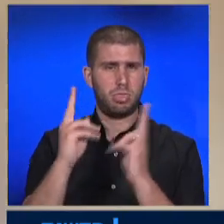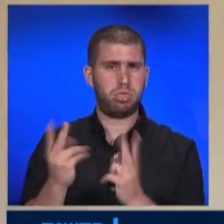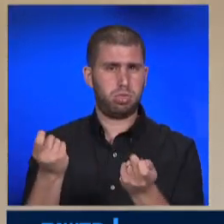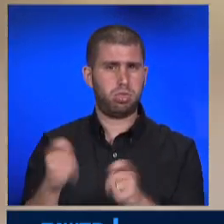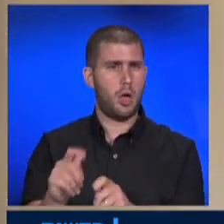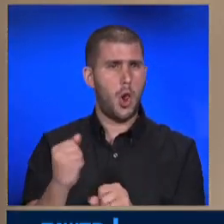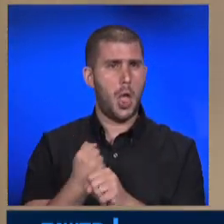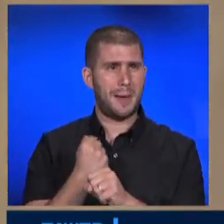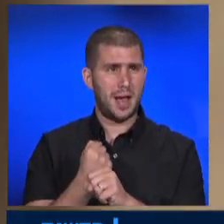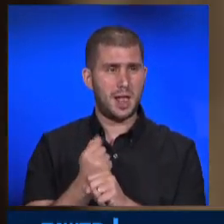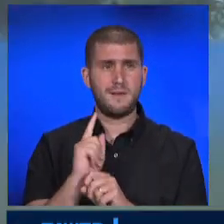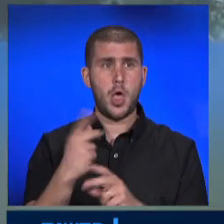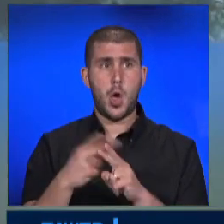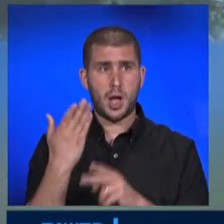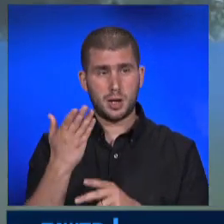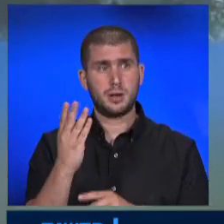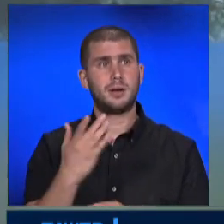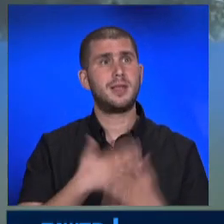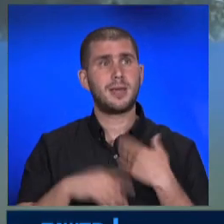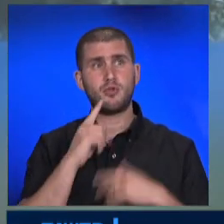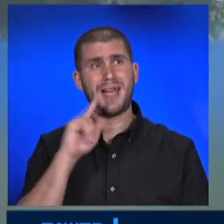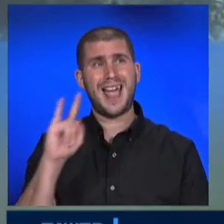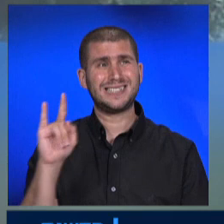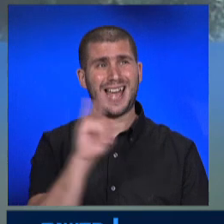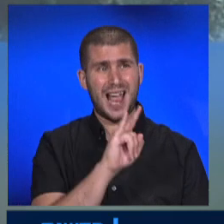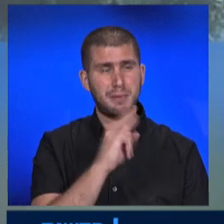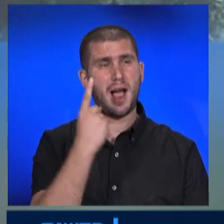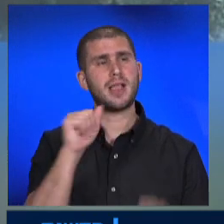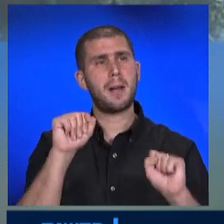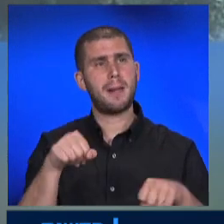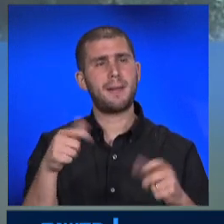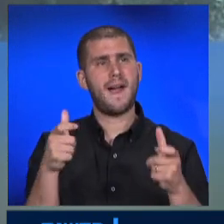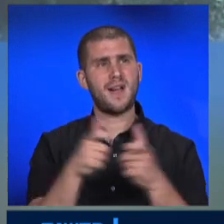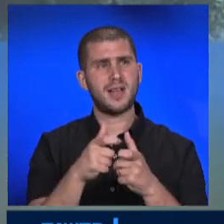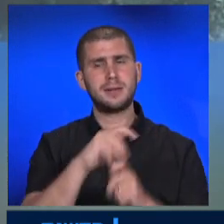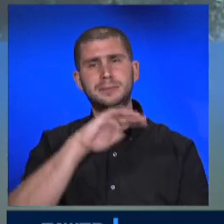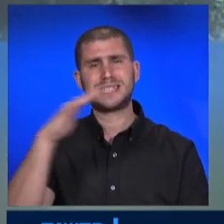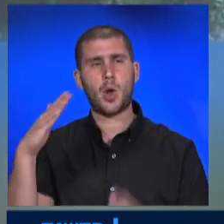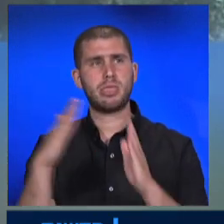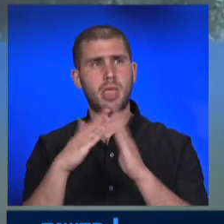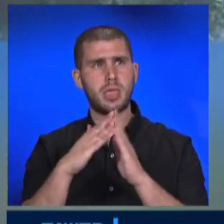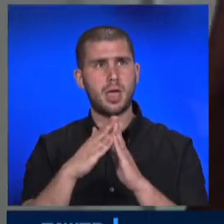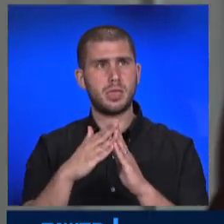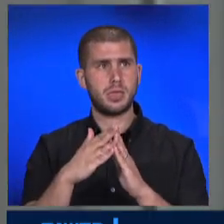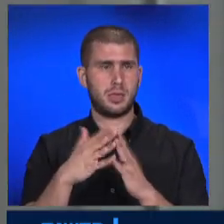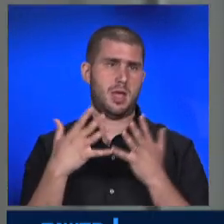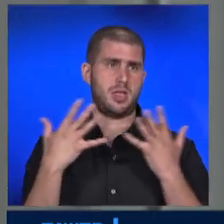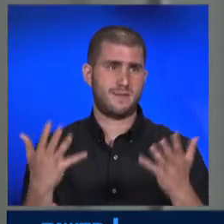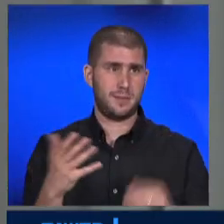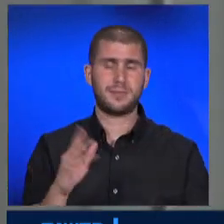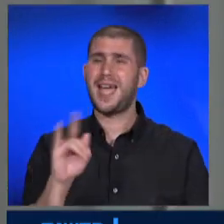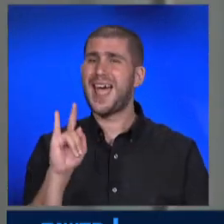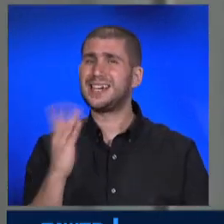פעיל, ולא רק הוא. נעים מאוד, שמי חזי חיים, אחד הבעלים של חברת פסגות נדלן הענפה. הלו,